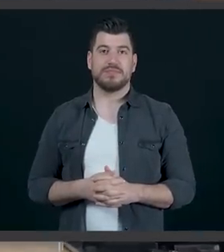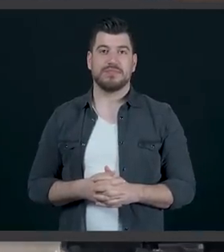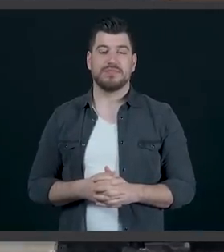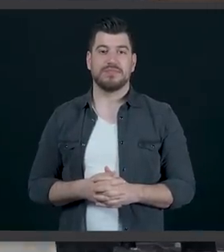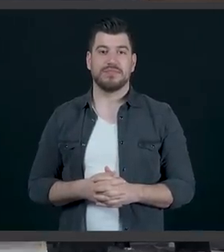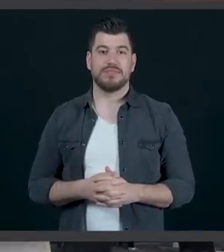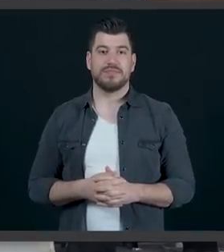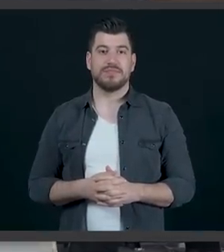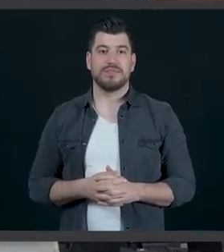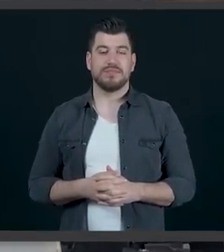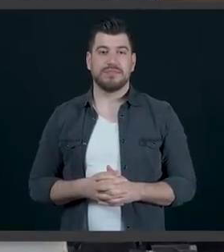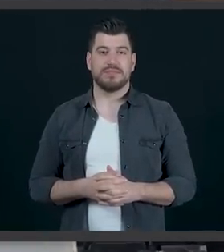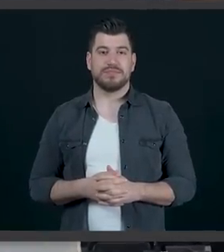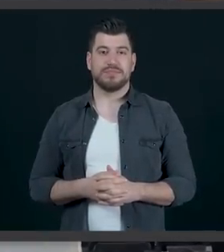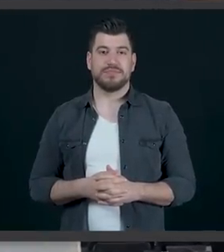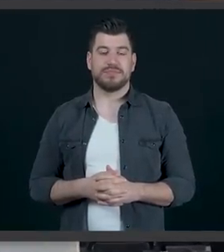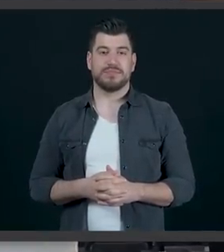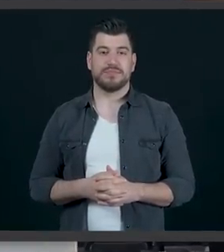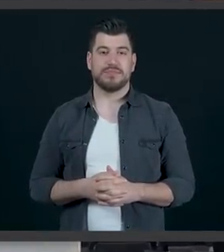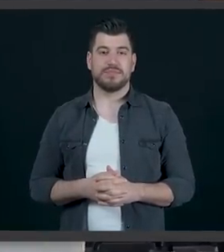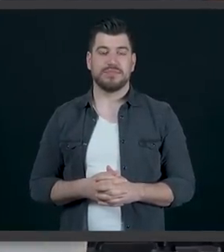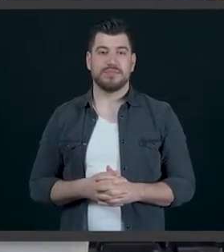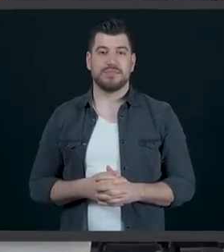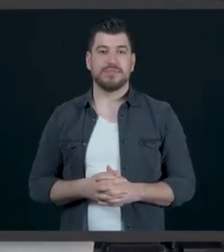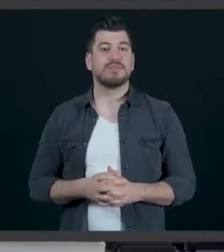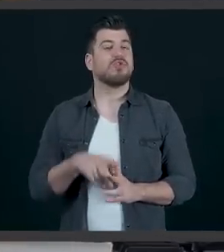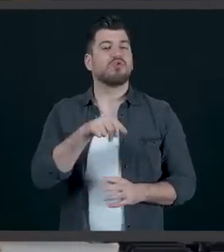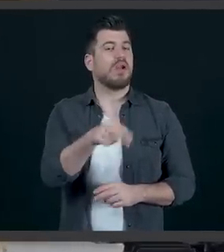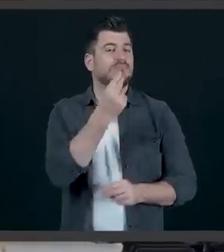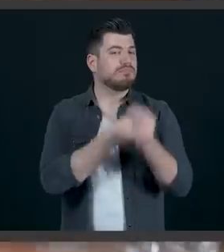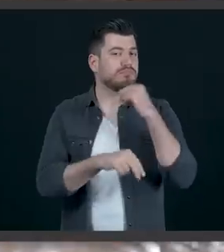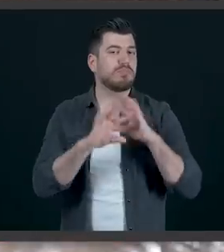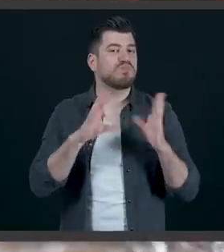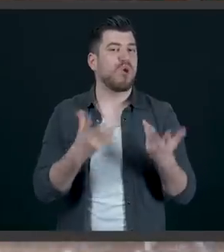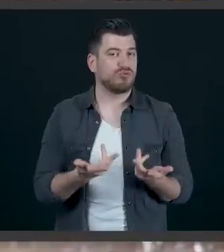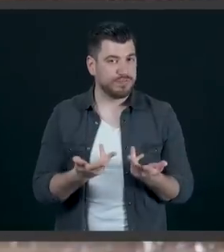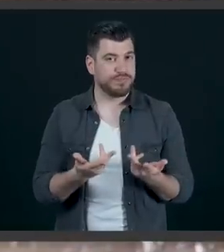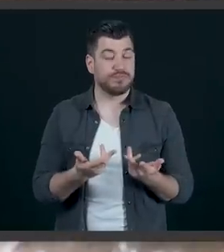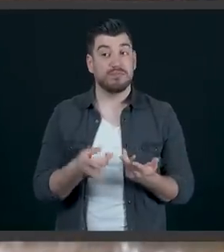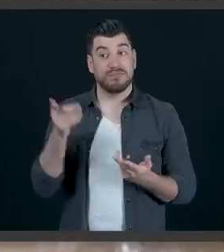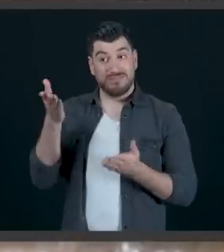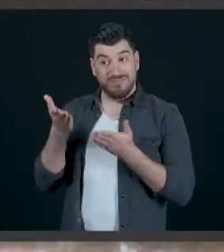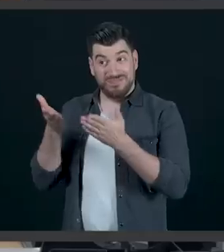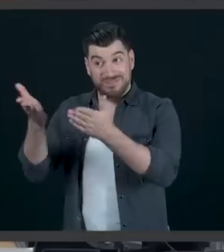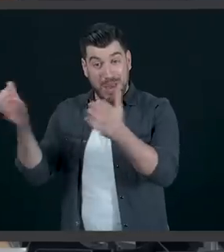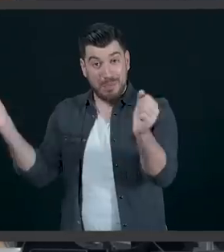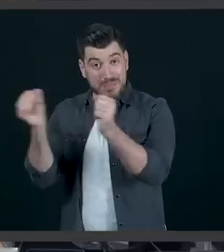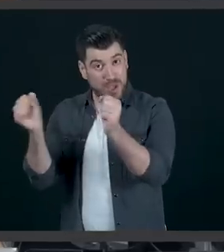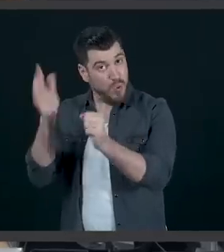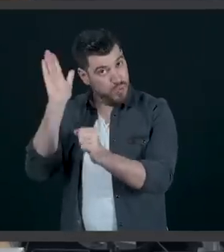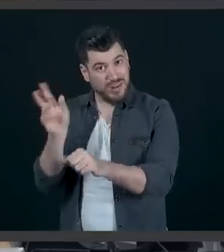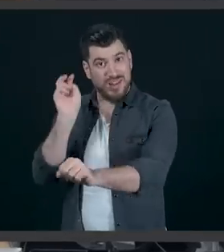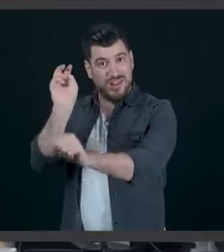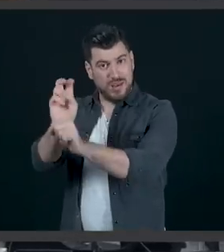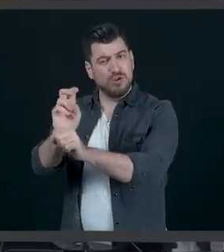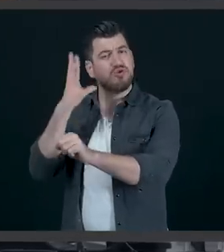Θα βγάλετε ένα μεγάλο μπλοκ από το ψυγείο. Τώρα, πώς τρώγονται. Ή τις έχετε στο ψυγείο για να κρατάνε και